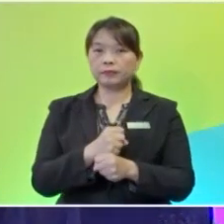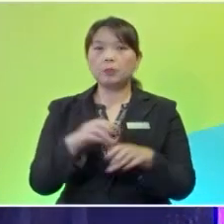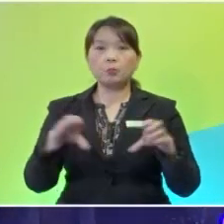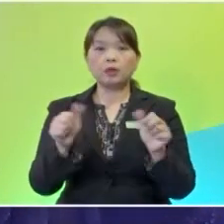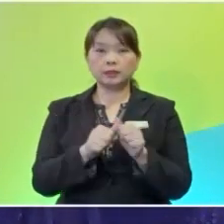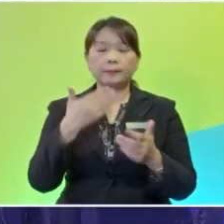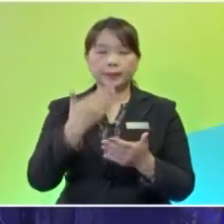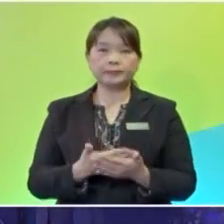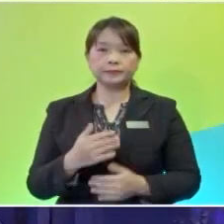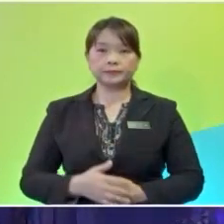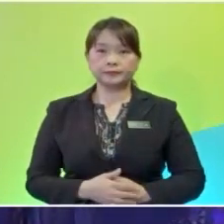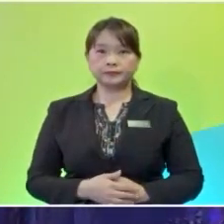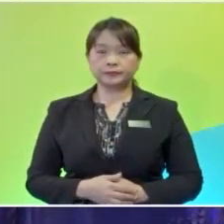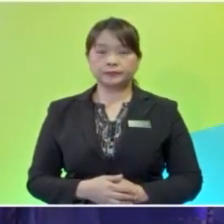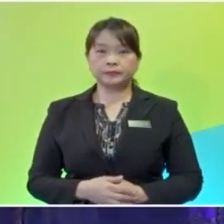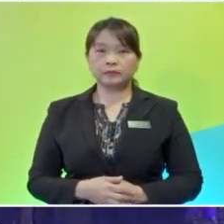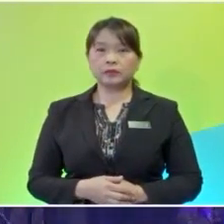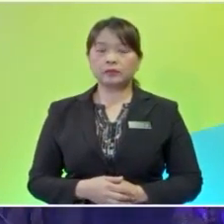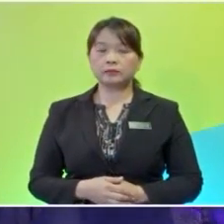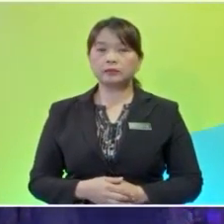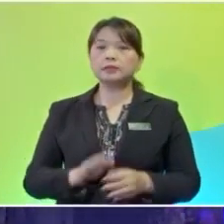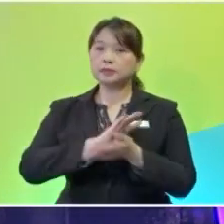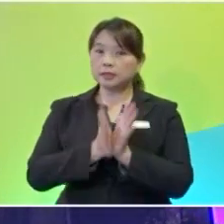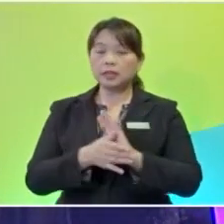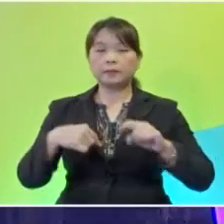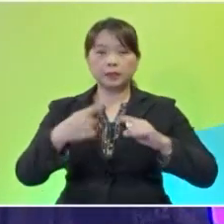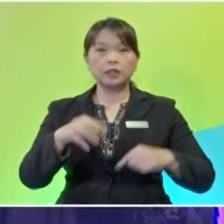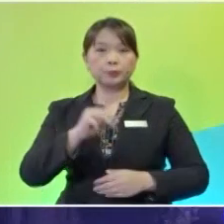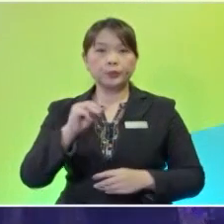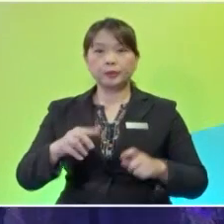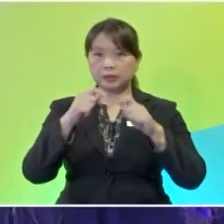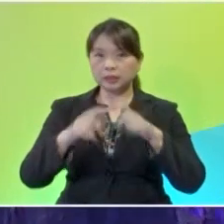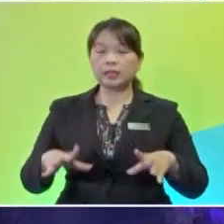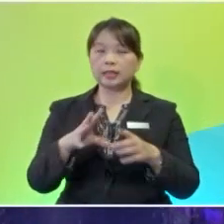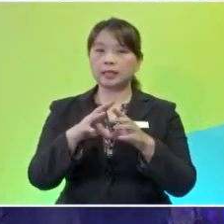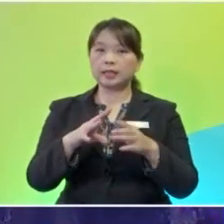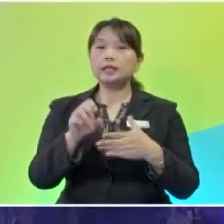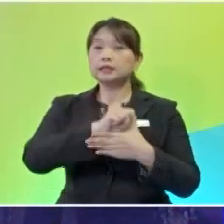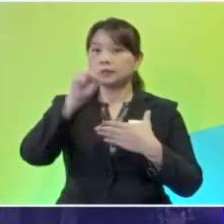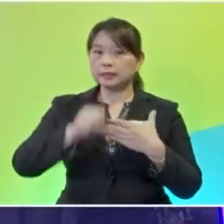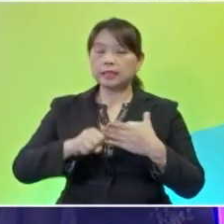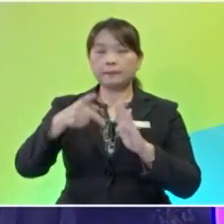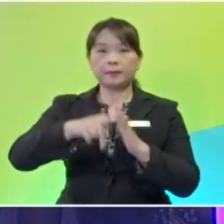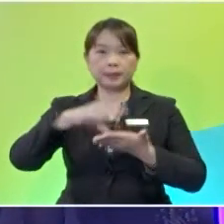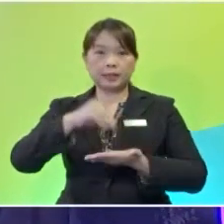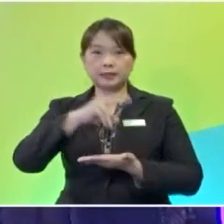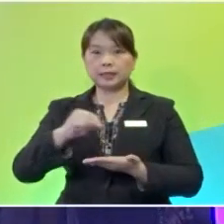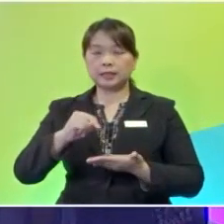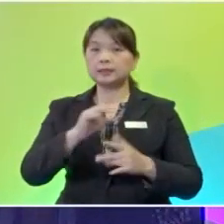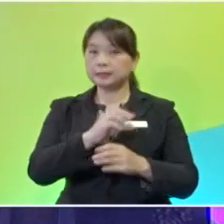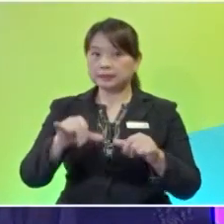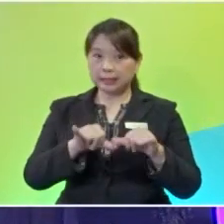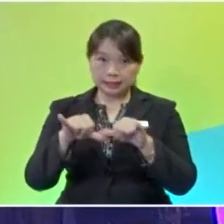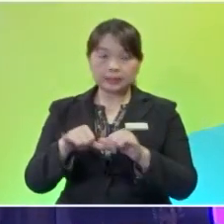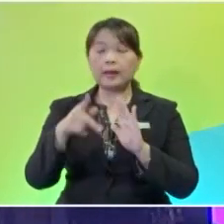进。好，所以当学生呢在真正的完成了那个学习的标准过后呢，完